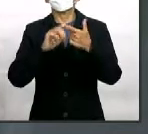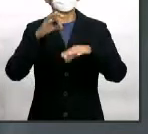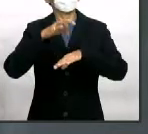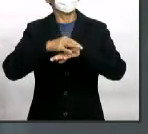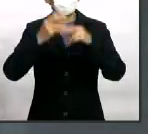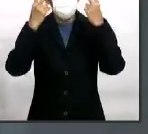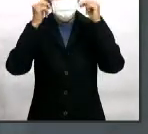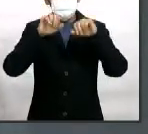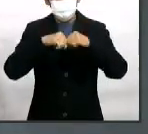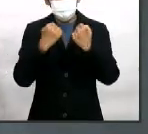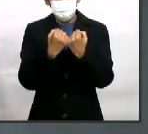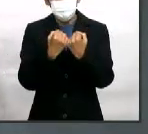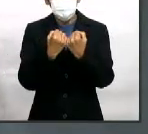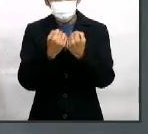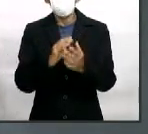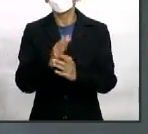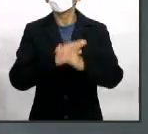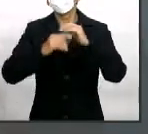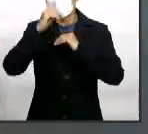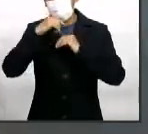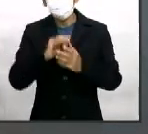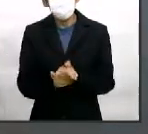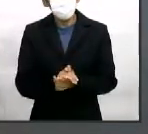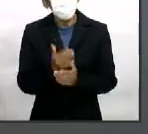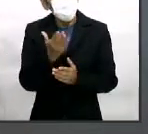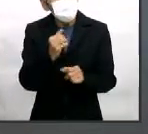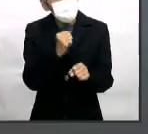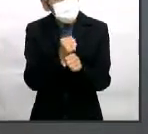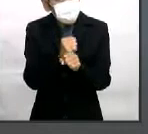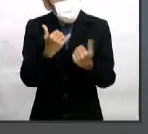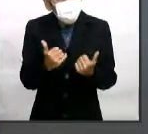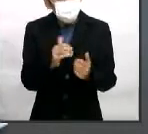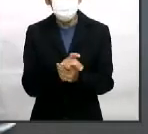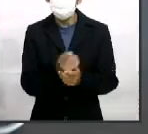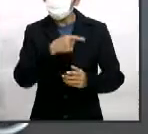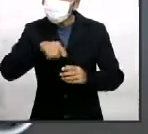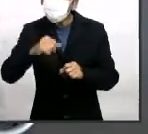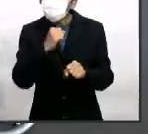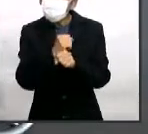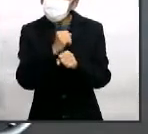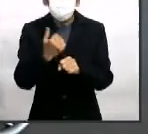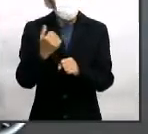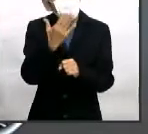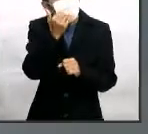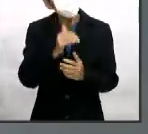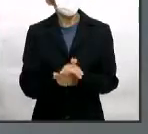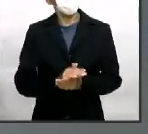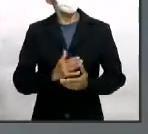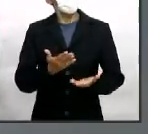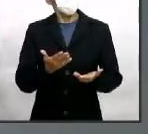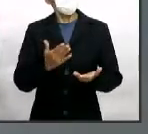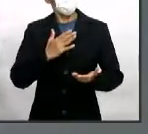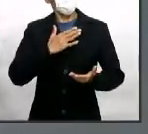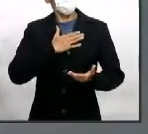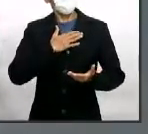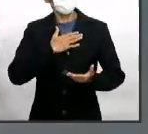งนึงก็คือเป็นนายกสมาคมทีมสปอร์ตคนพิการไทย ครับแล้วพี่ดิวดีทำมายังไงทำไมถึงมาเป็นรับงานตรงนี้ได้ครับพี ่คือจริง